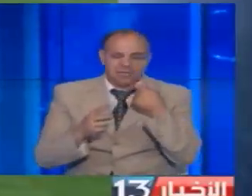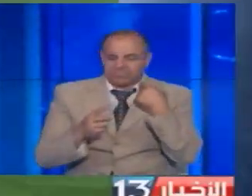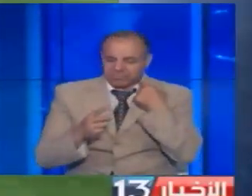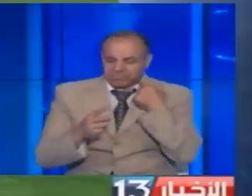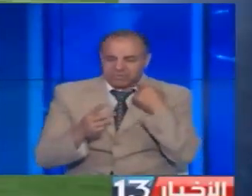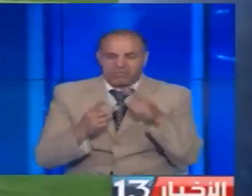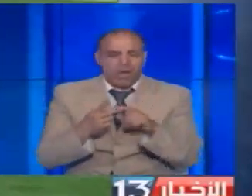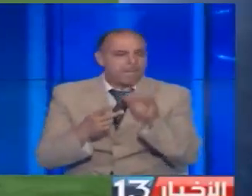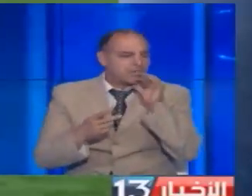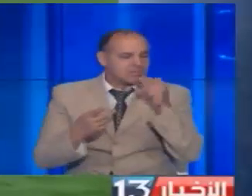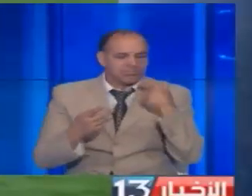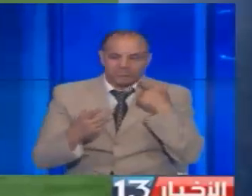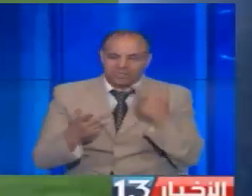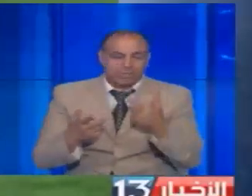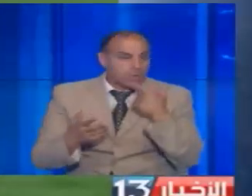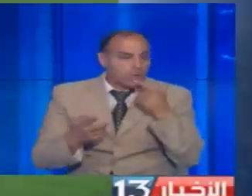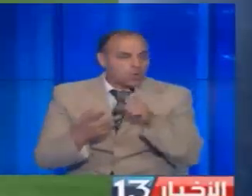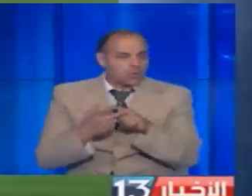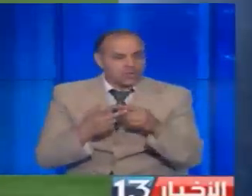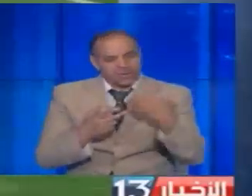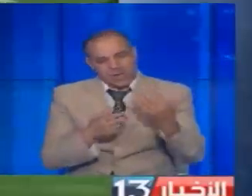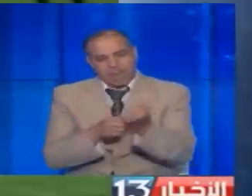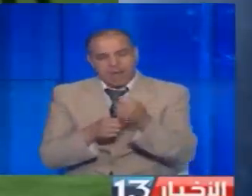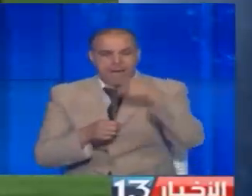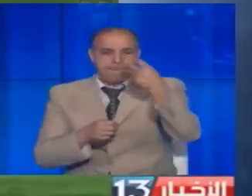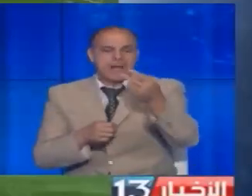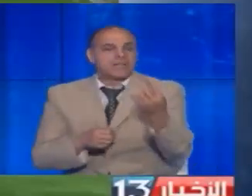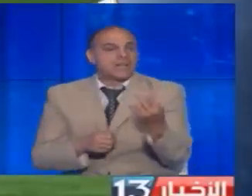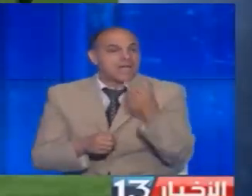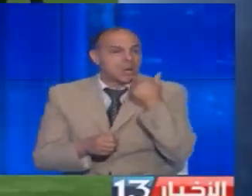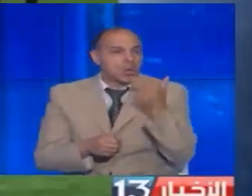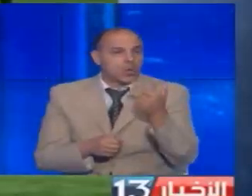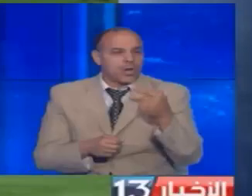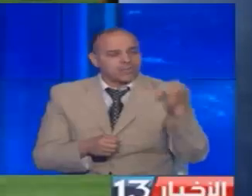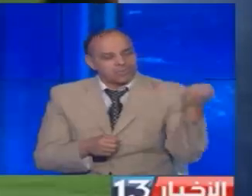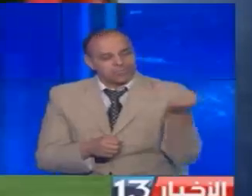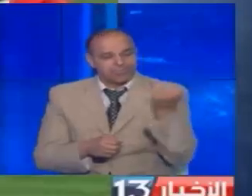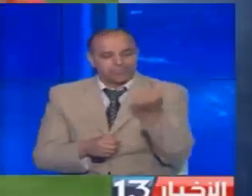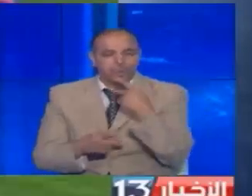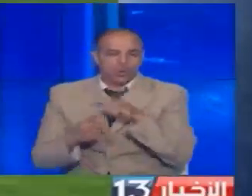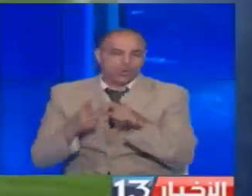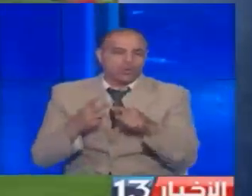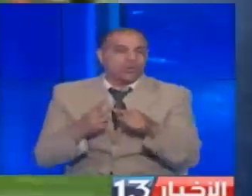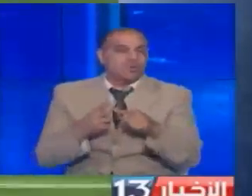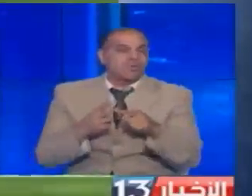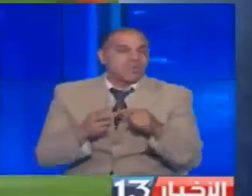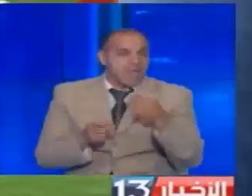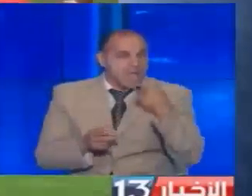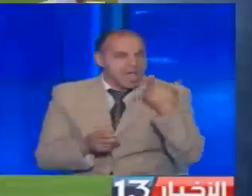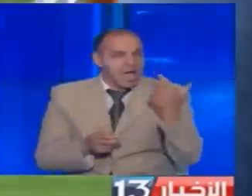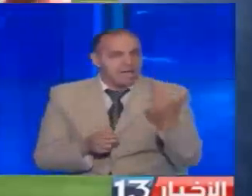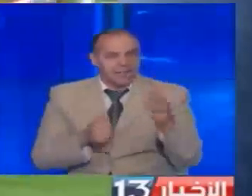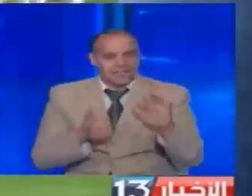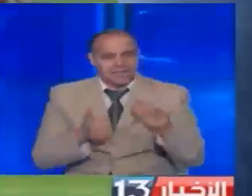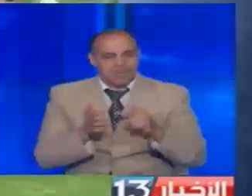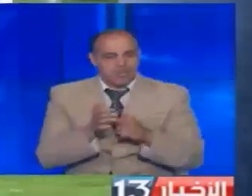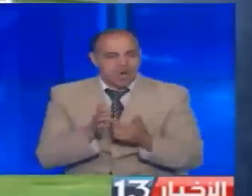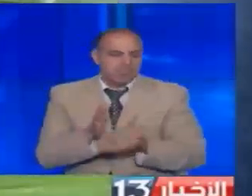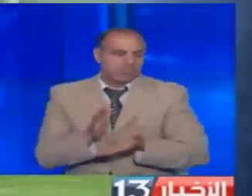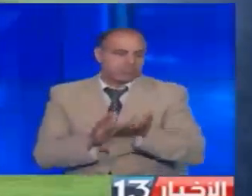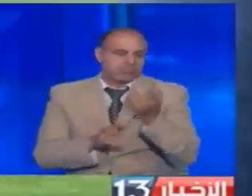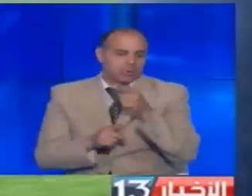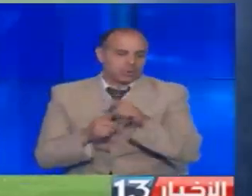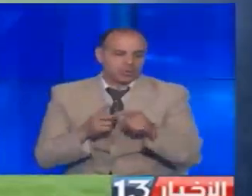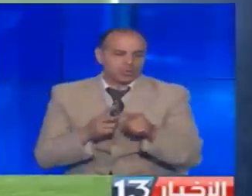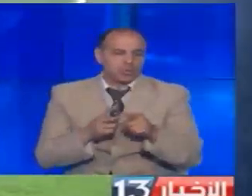إنجلترا وبلجيكا اللذين تأهلا إلى الدور الثاني من انتصارين متتاليين وبست نقاط لكل